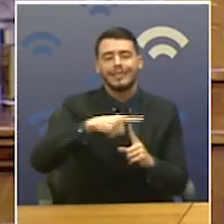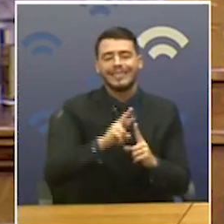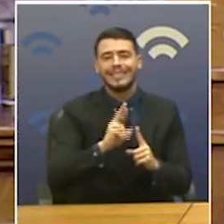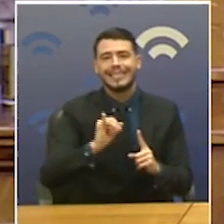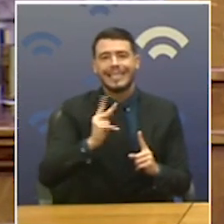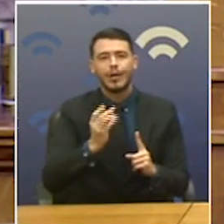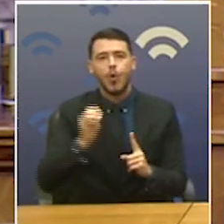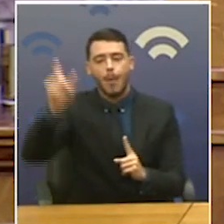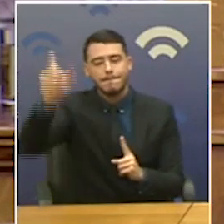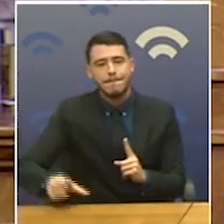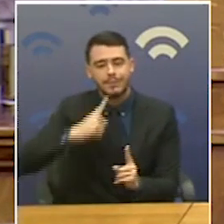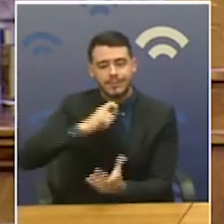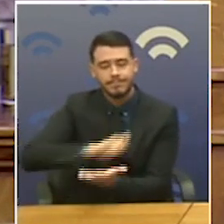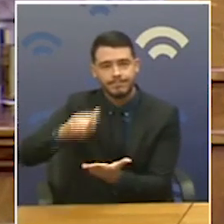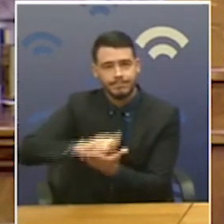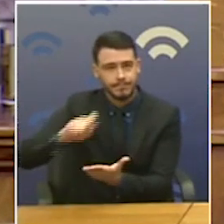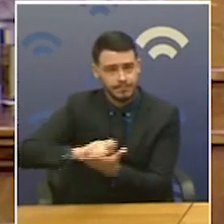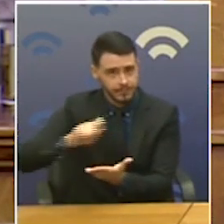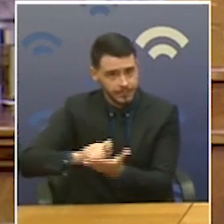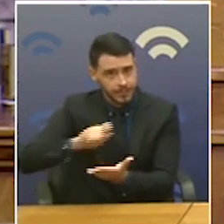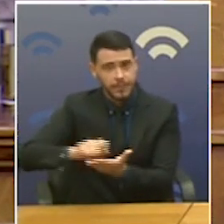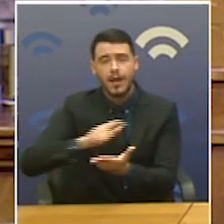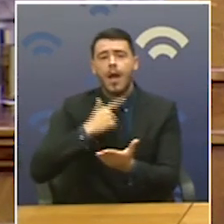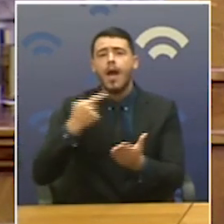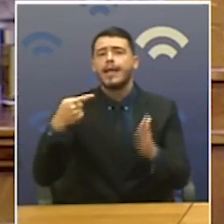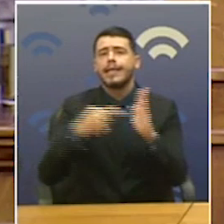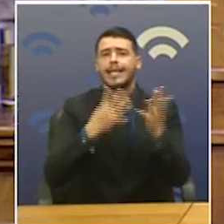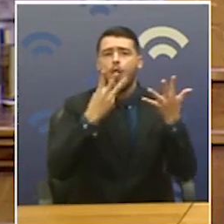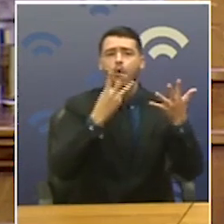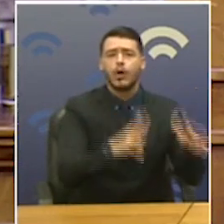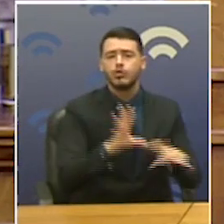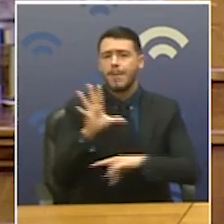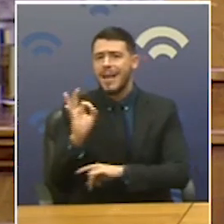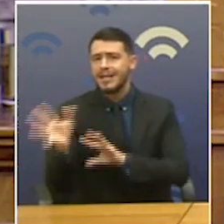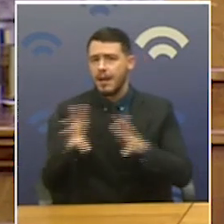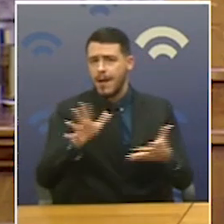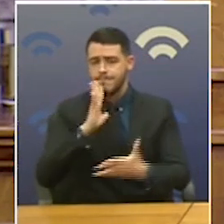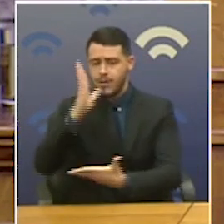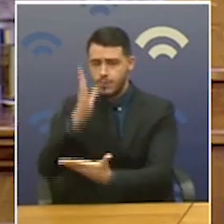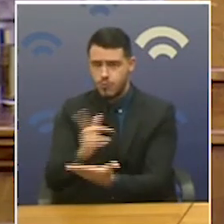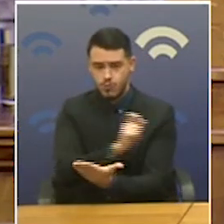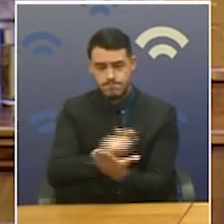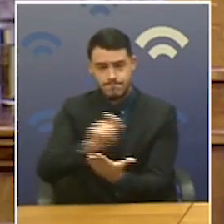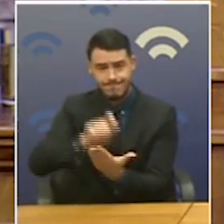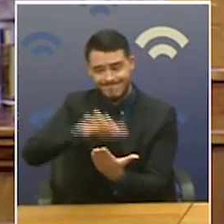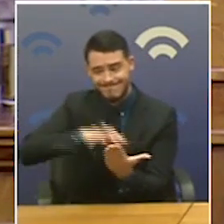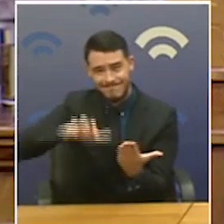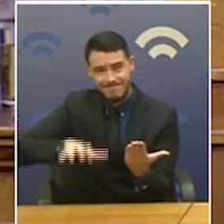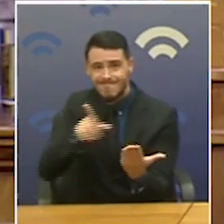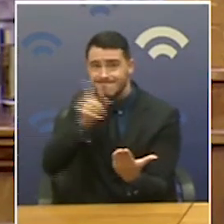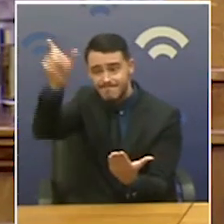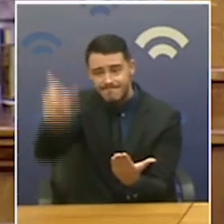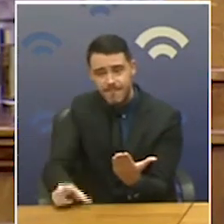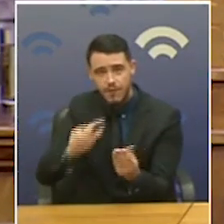μέσα του 19ου αιώνα, μπορεί άριστα να αποτελέσει και